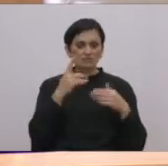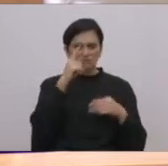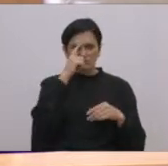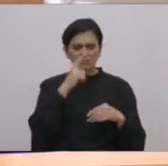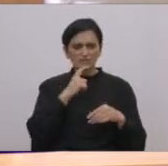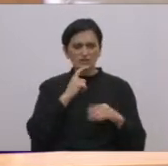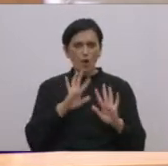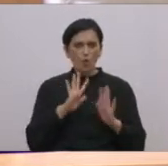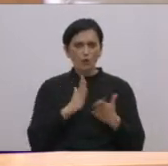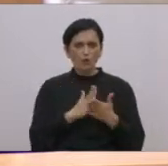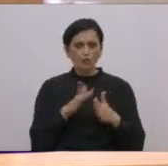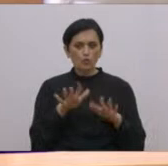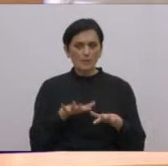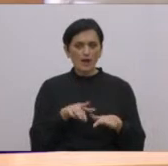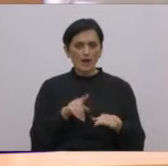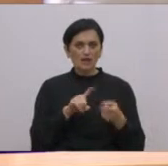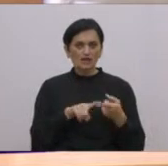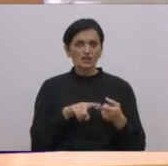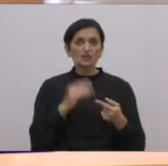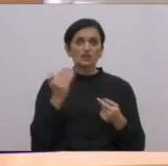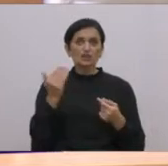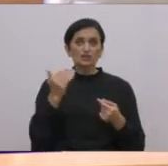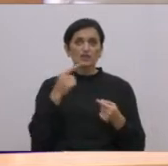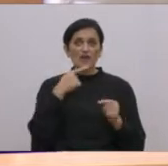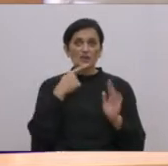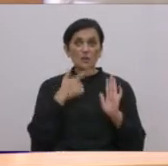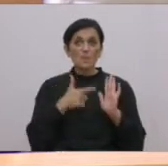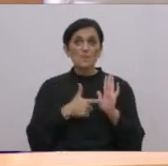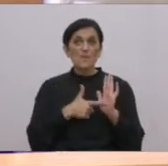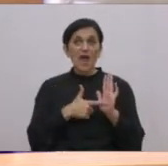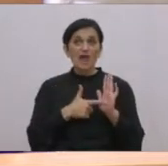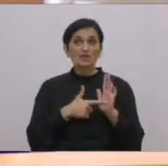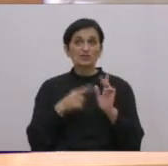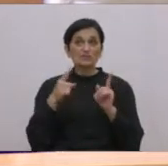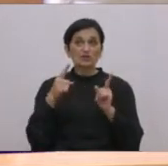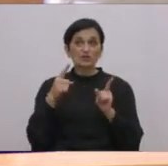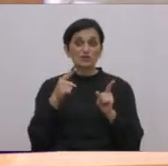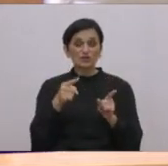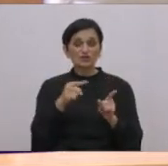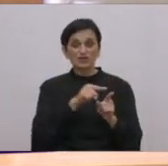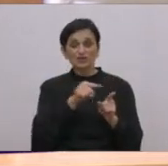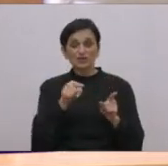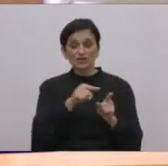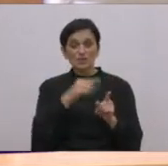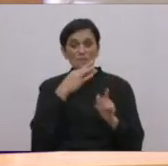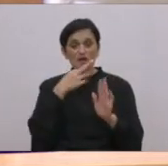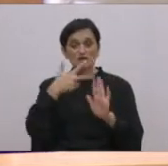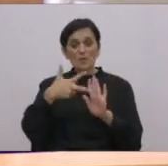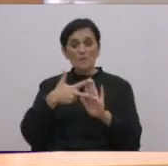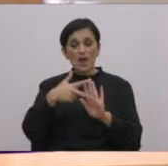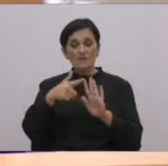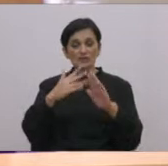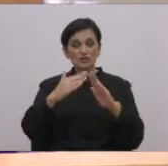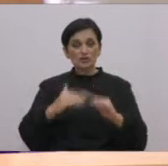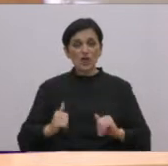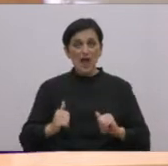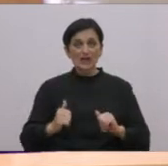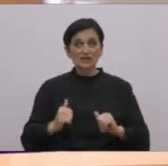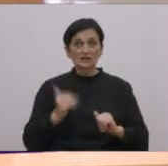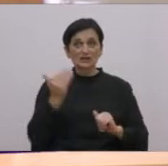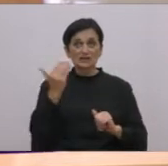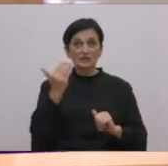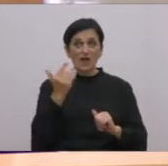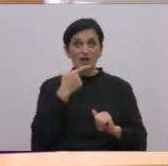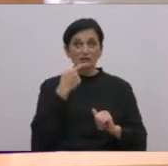აქვს ადგილი. ასევე თქვენ თქვით მანამდე, რომ მეშვიდე ბურჯთან იყო პრობლემა და შემდეგ მერვე ჩაინგრა, ხო? თქვენ ამბობდით,